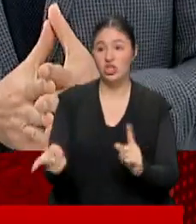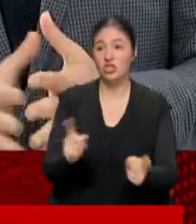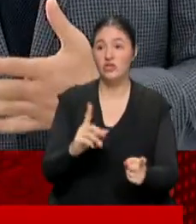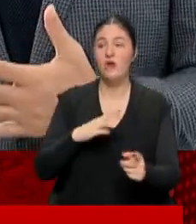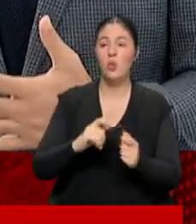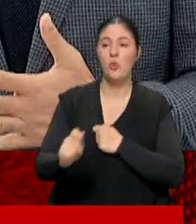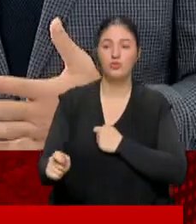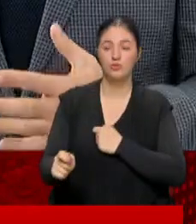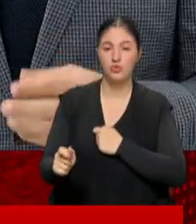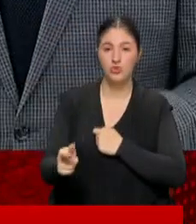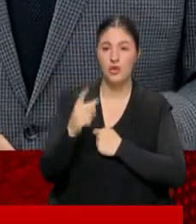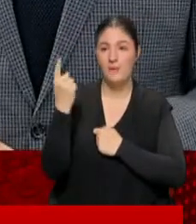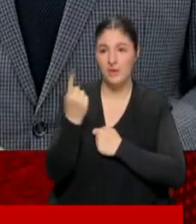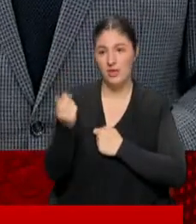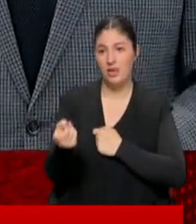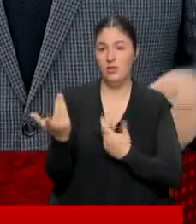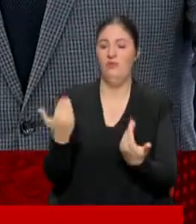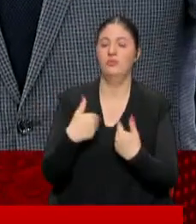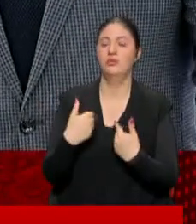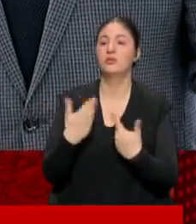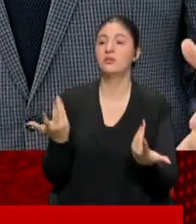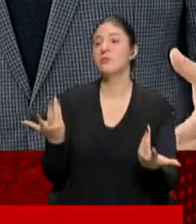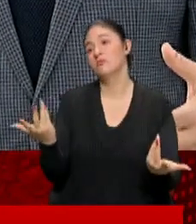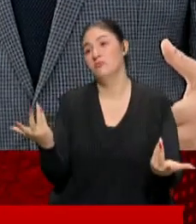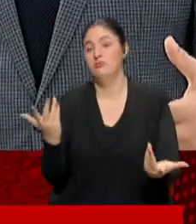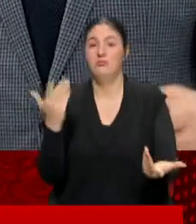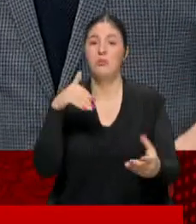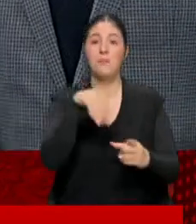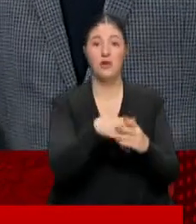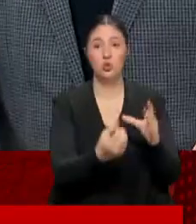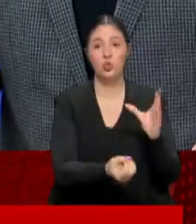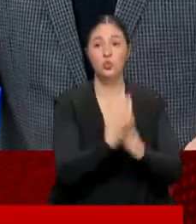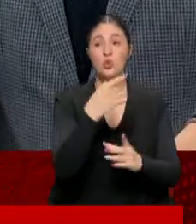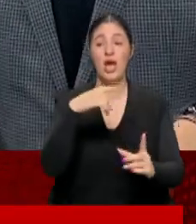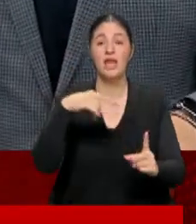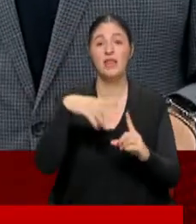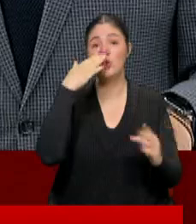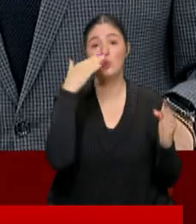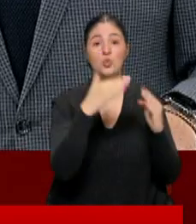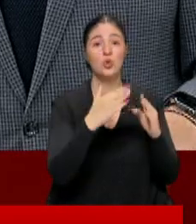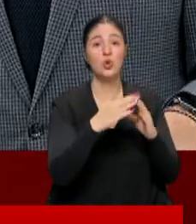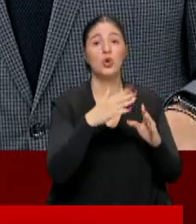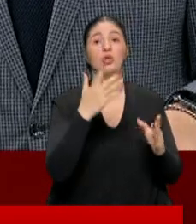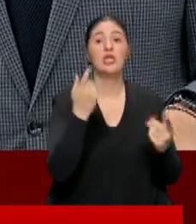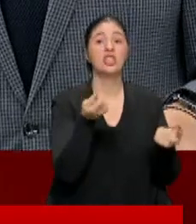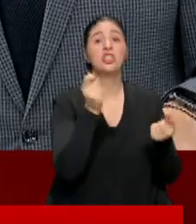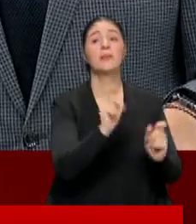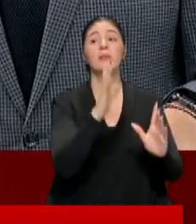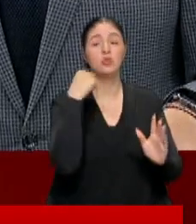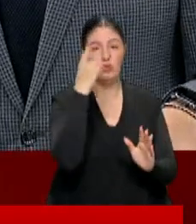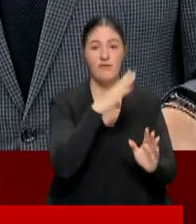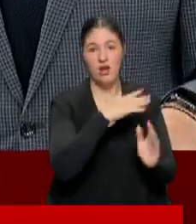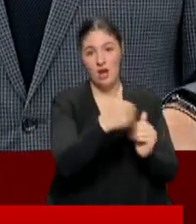var Kopuş var biri ya biz Hani partinin kuruluş amacına uygun hareket edilmediğini düşünüp